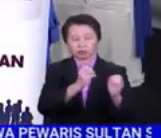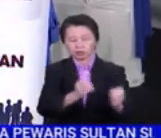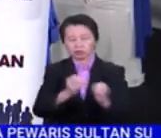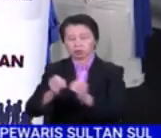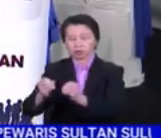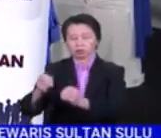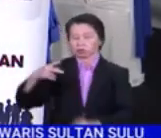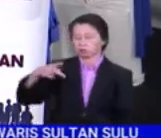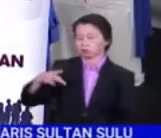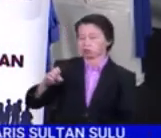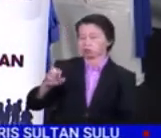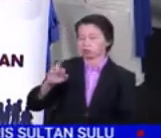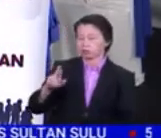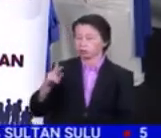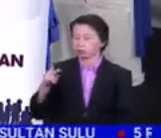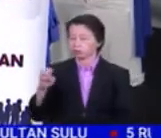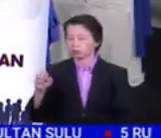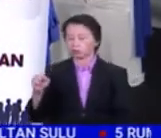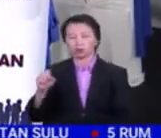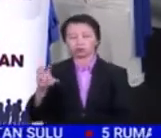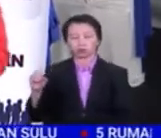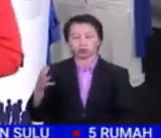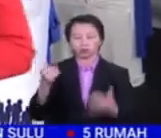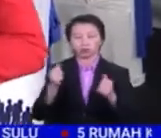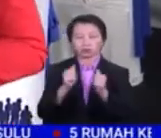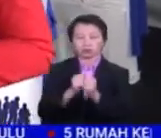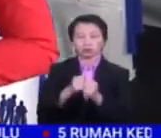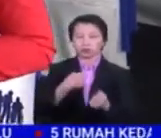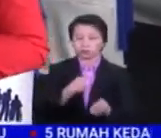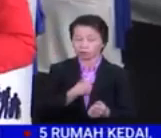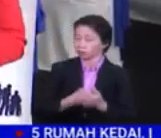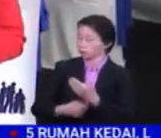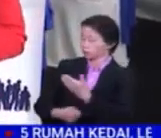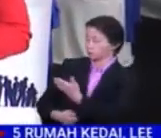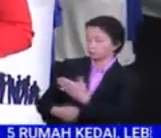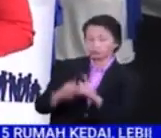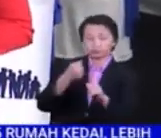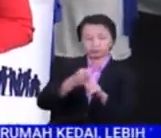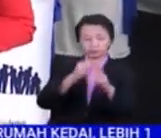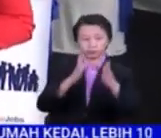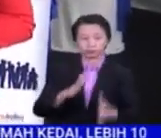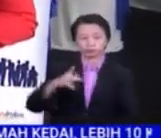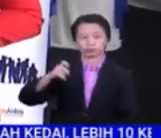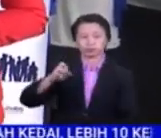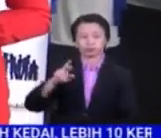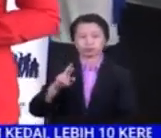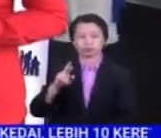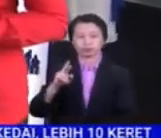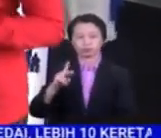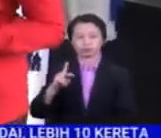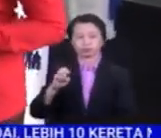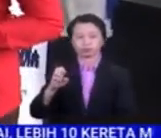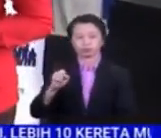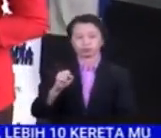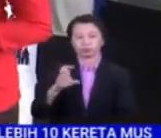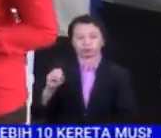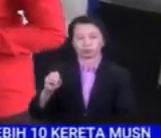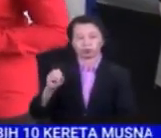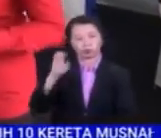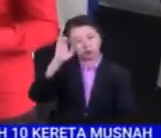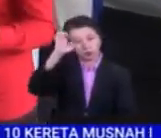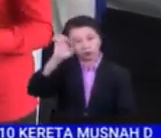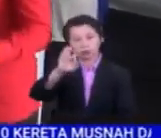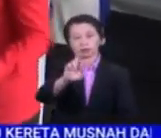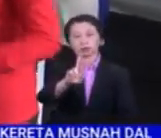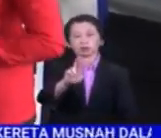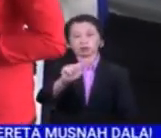oleh pihak Perkeso. Jadi bagi tanpa buang masa, bersama dengan saya ketika ini, pengarah Perkeso iaitu Encik Abdul Razak Omar. Baik,